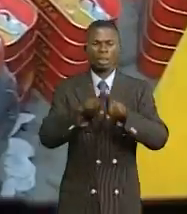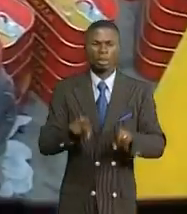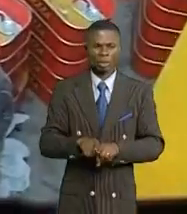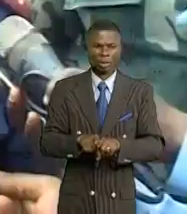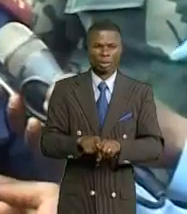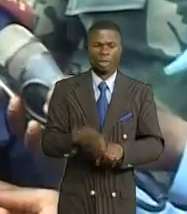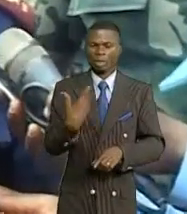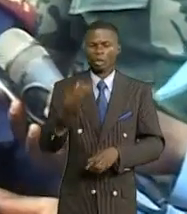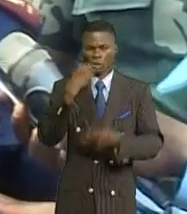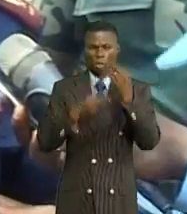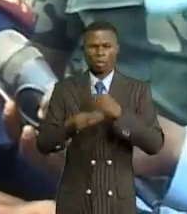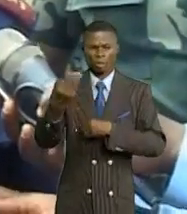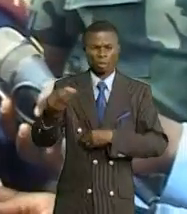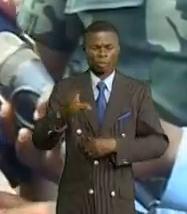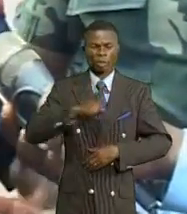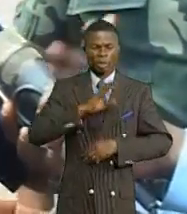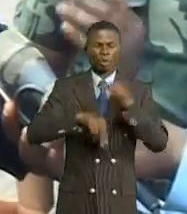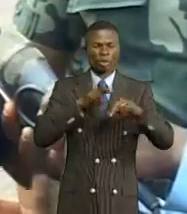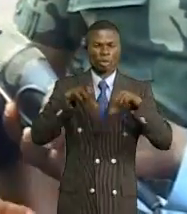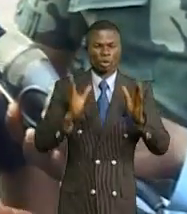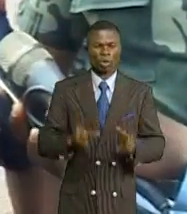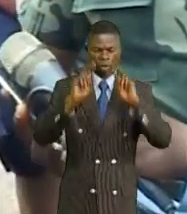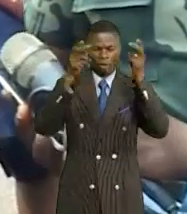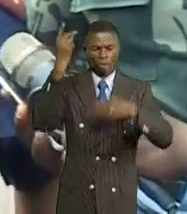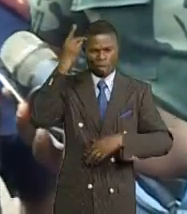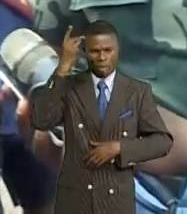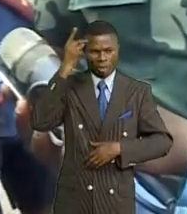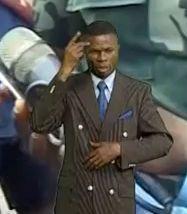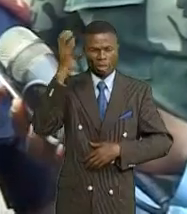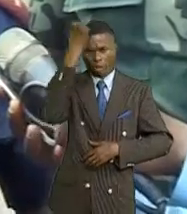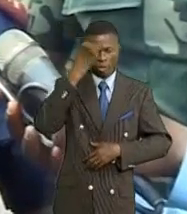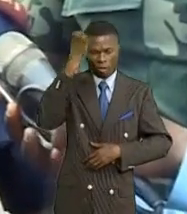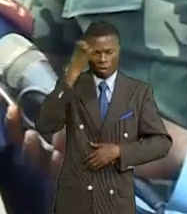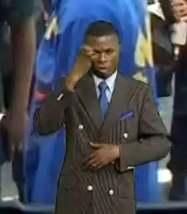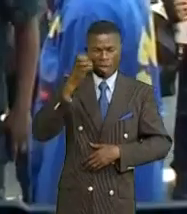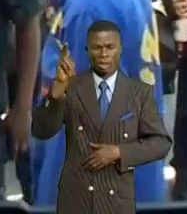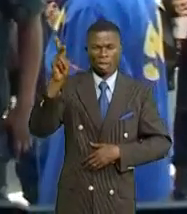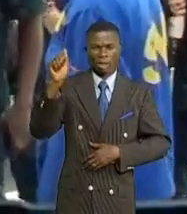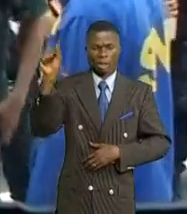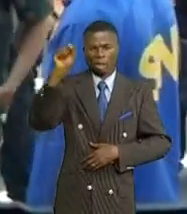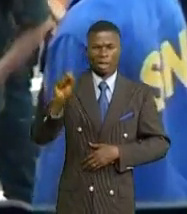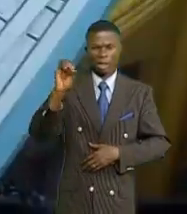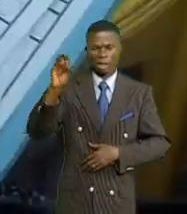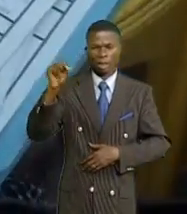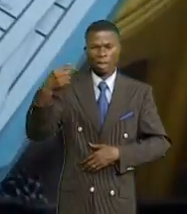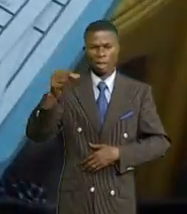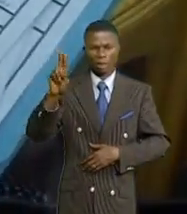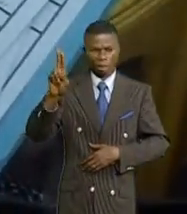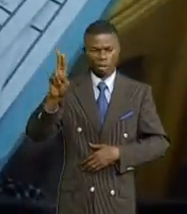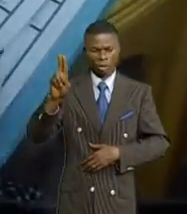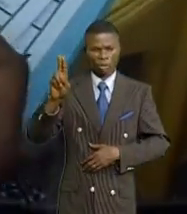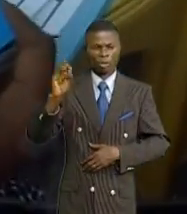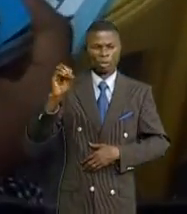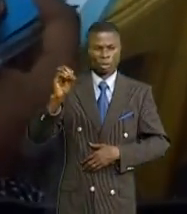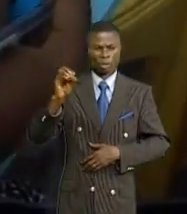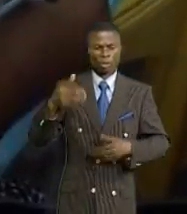des rations. Maire de la police nationale congolaise, ville de Kinshasa, le général Silvano Kasongo, tous sont unanimes que ces